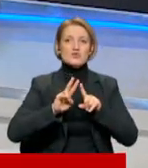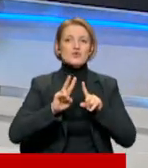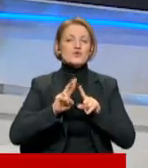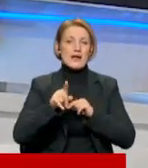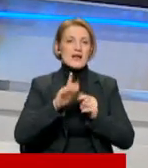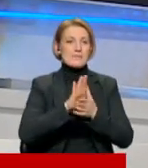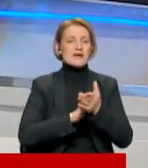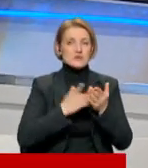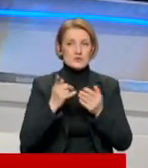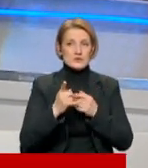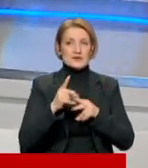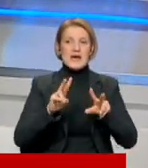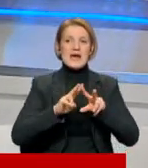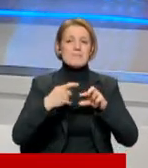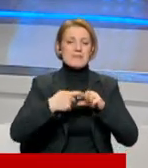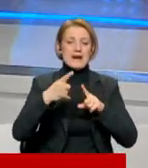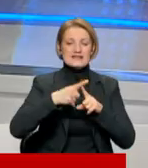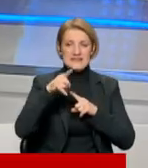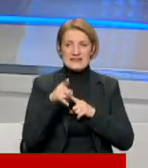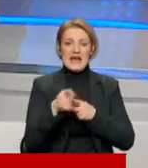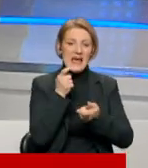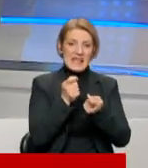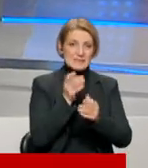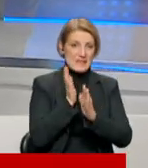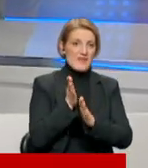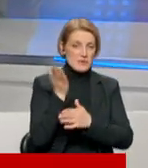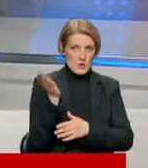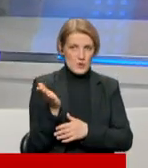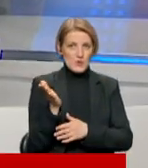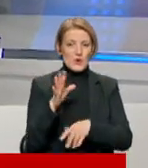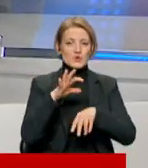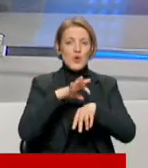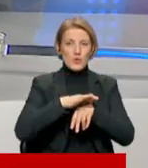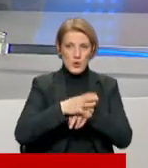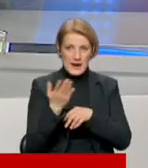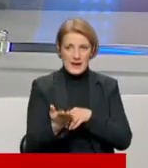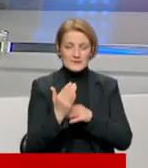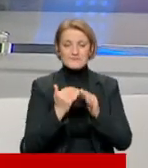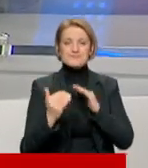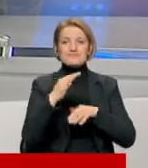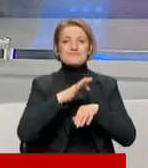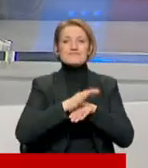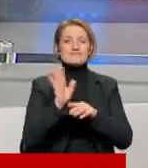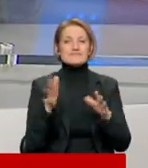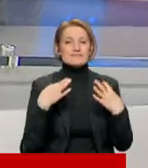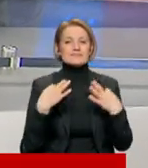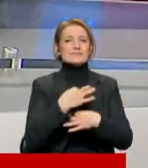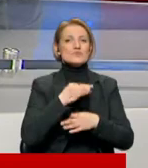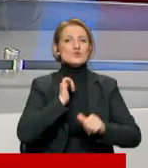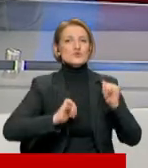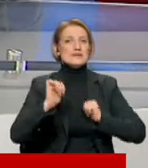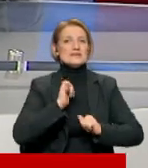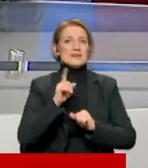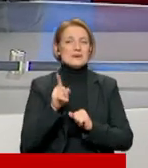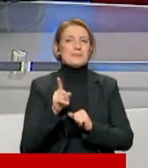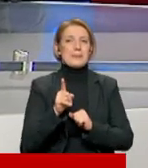mezunu, kariyerine MIT'de devam ediyor, eğitimine MIT'de devam ediyor. Sağ olun. Doktora yine o dünyanın en saygın üniversitelerinden